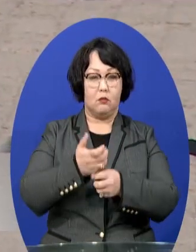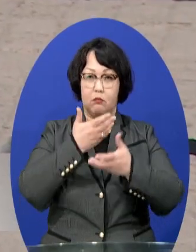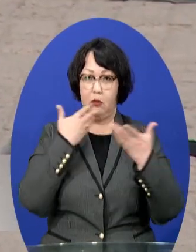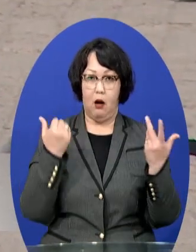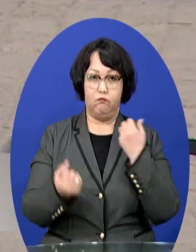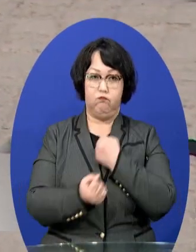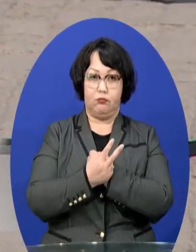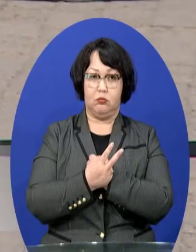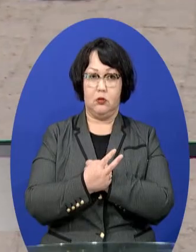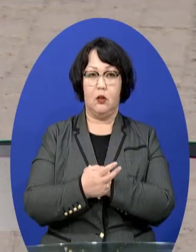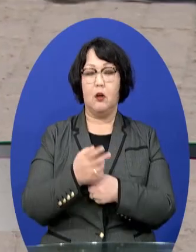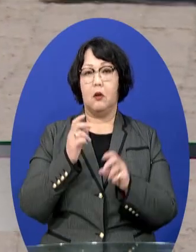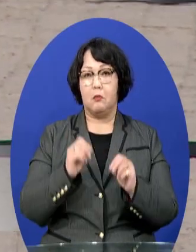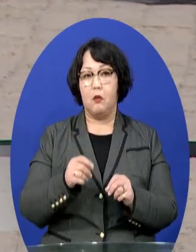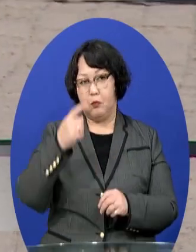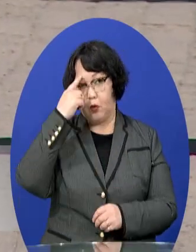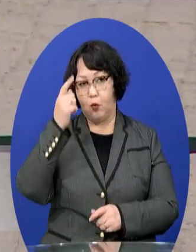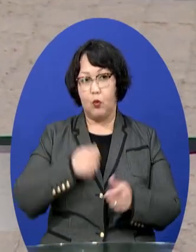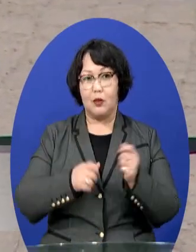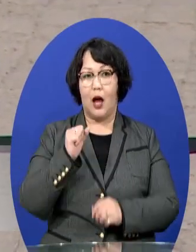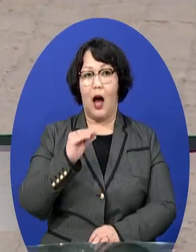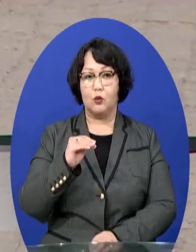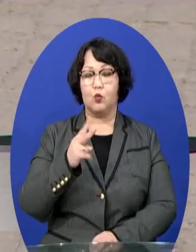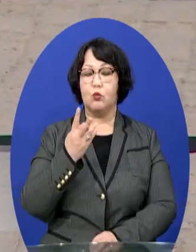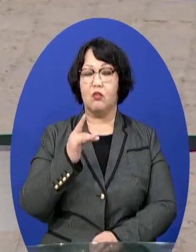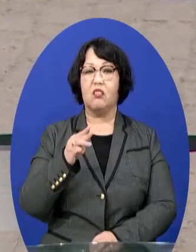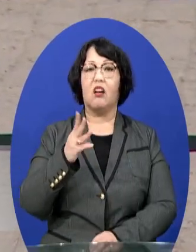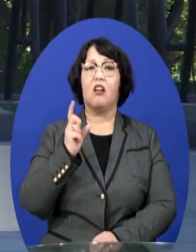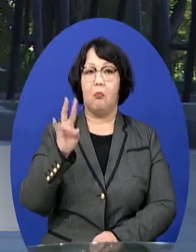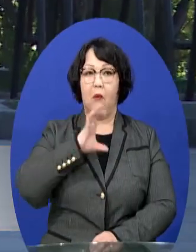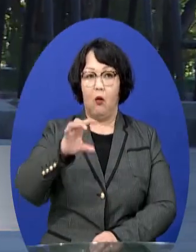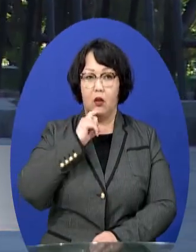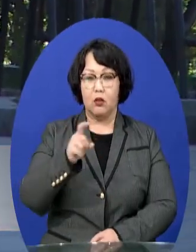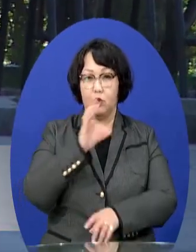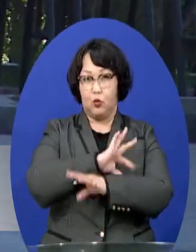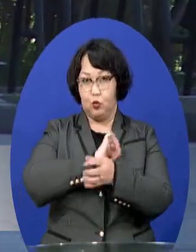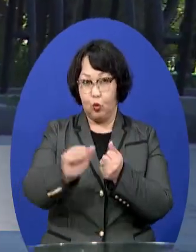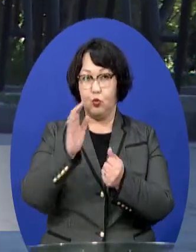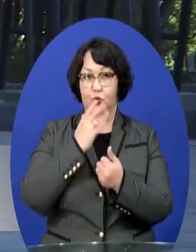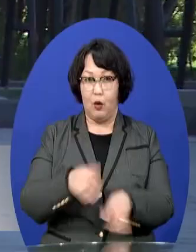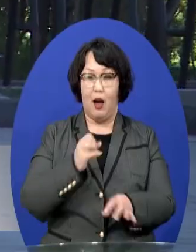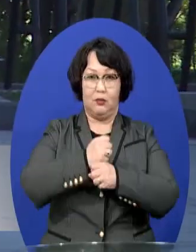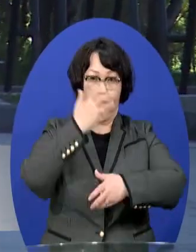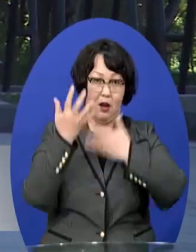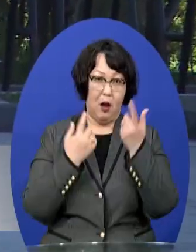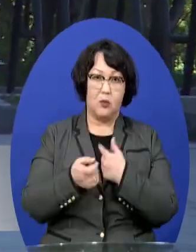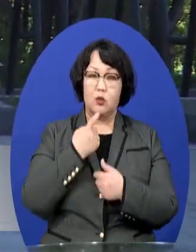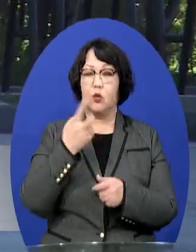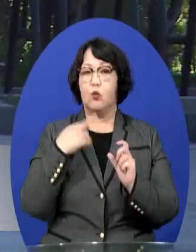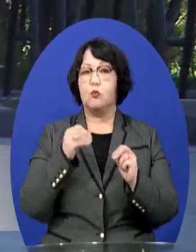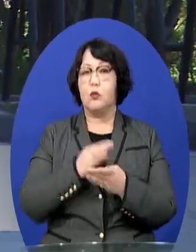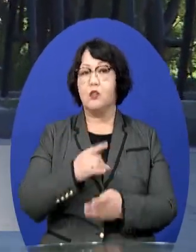Монголын худалдаа аж үйлдвэрийн танхимаас мэдээлсэн. Энэ хүнд үед сургуулаа төгсөн төгсөгчд ажлын байр хайх нь хамгийн хүндрэлтэй асуудал болоод байна